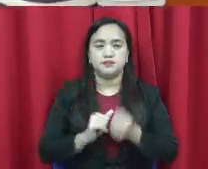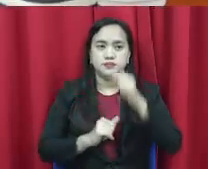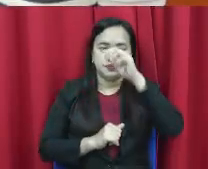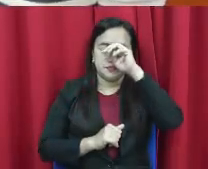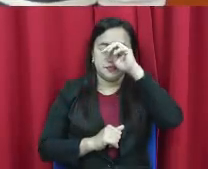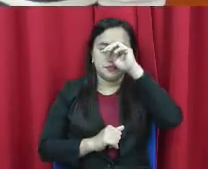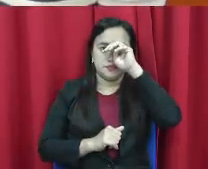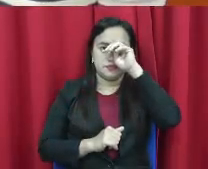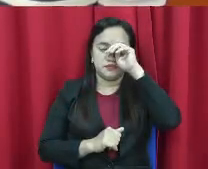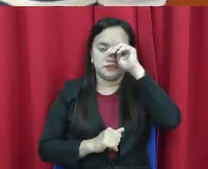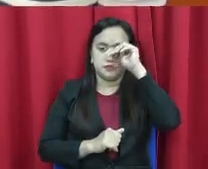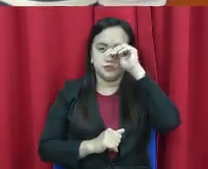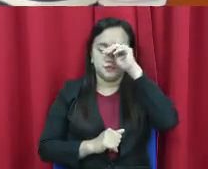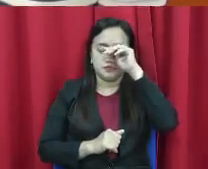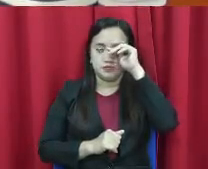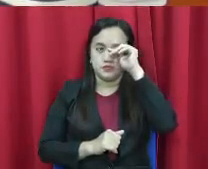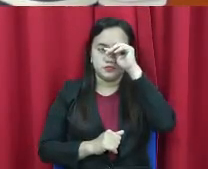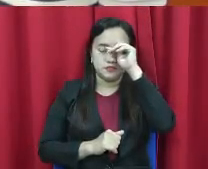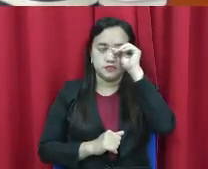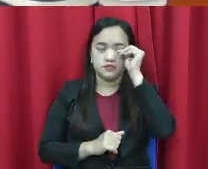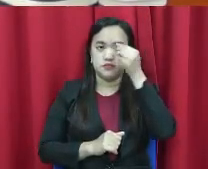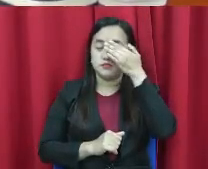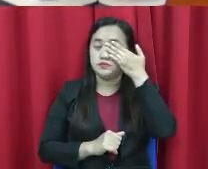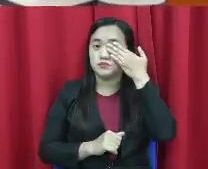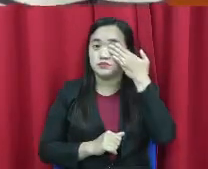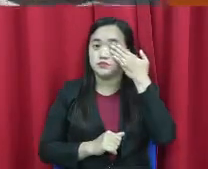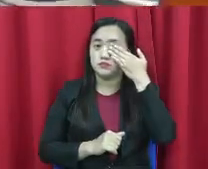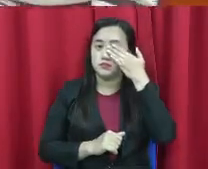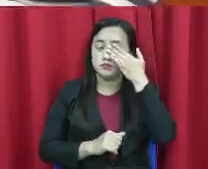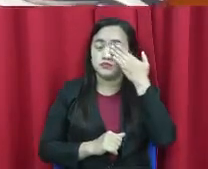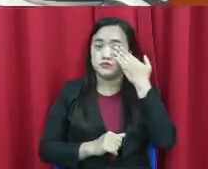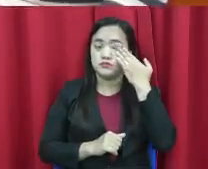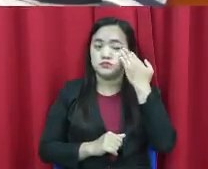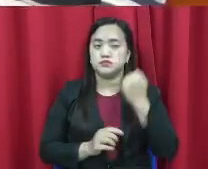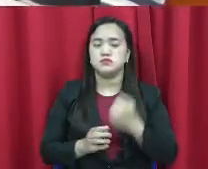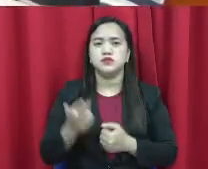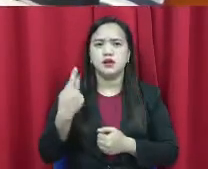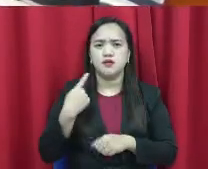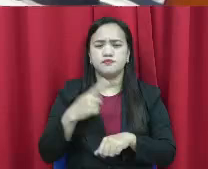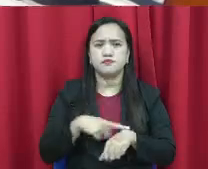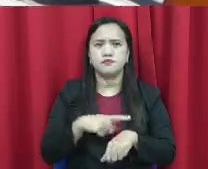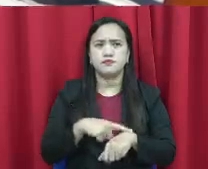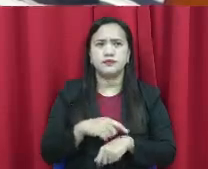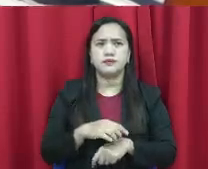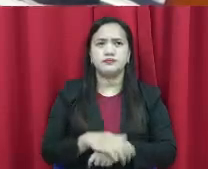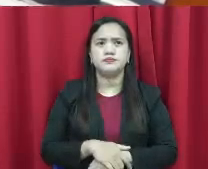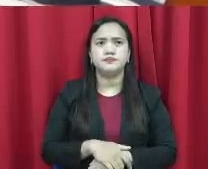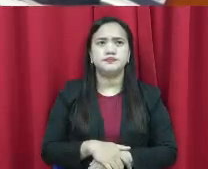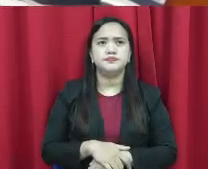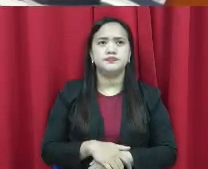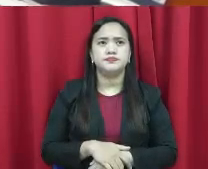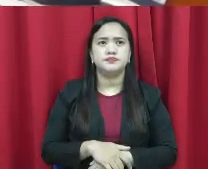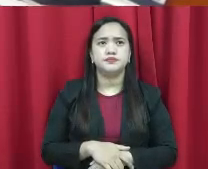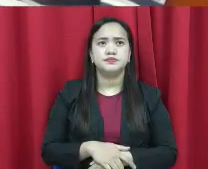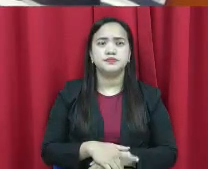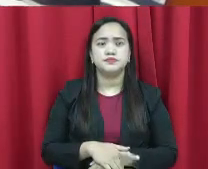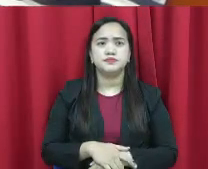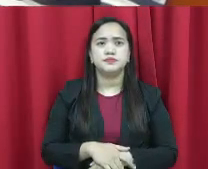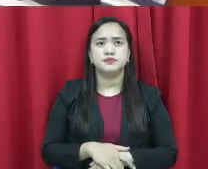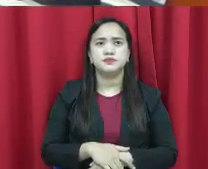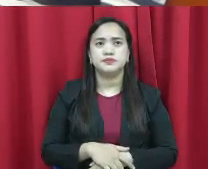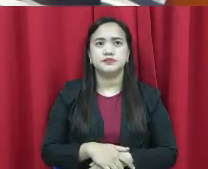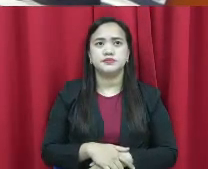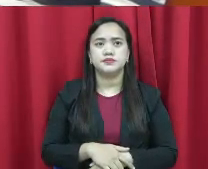subject ng diyablo eh sirain yung mga anak ng Diyos ' ba Opo may dumating na ba sa inyo na time na talagang nagkaroon kayo